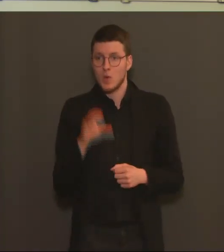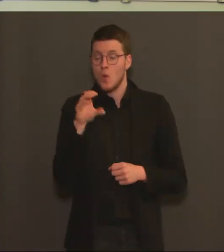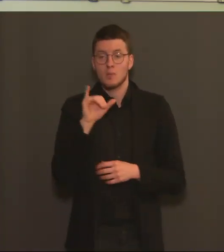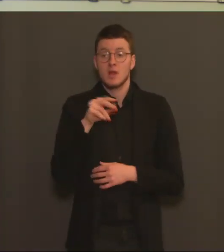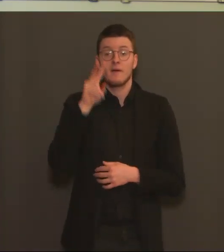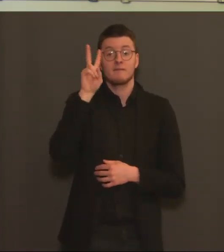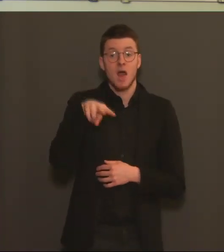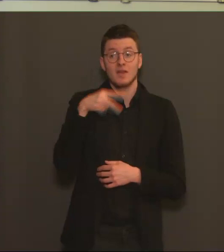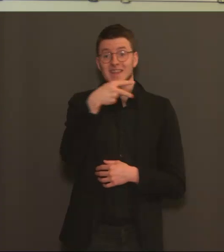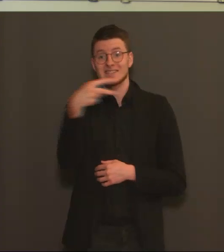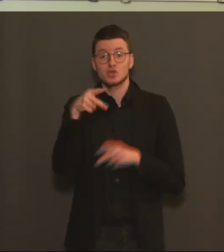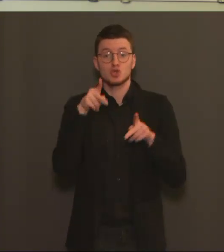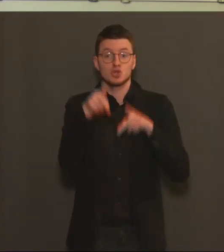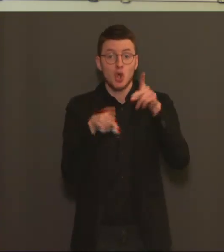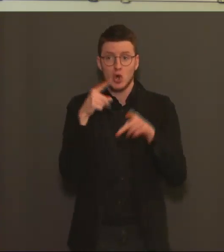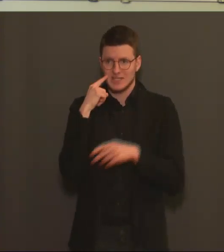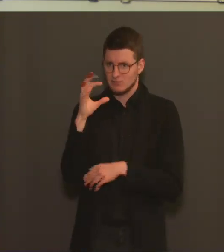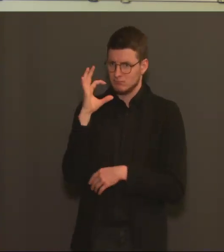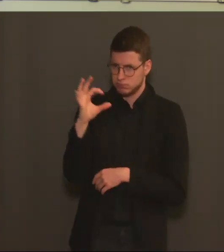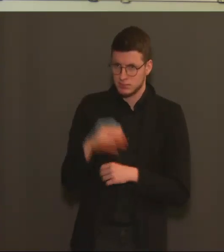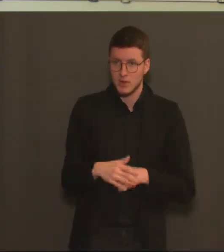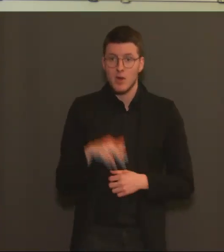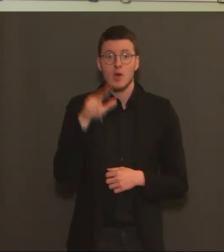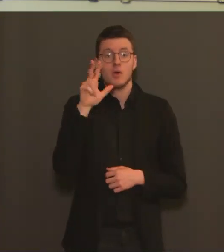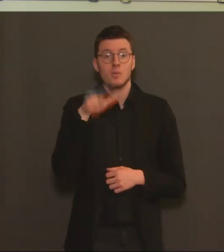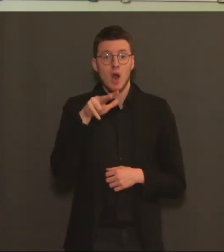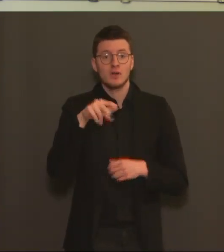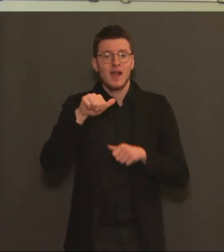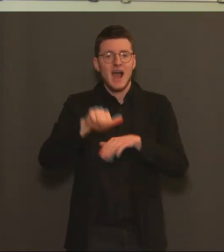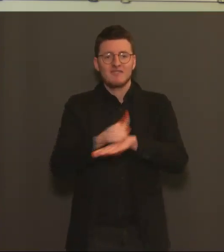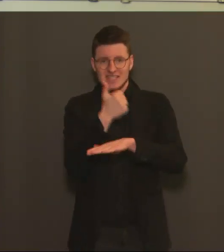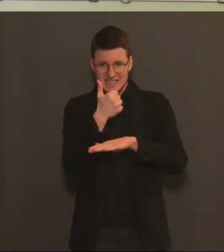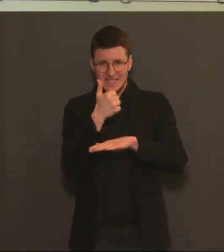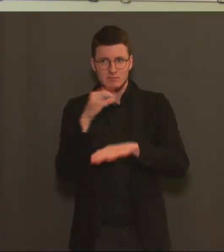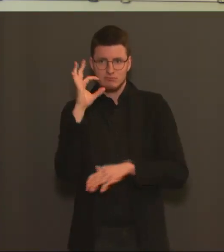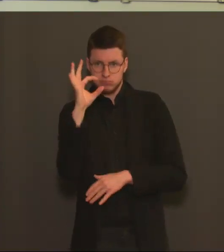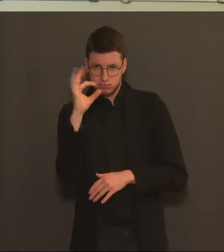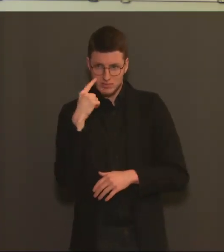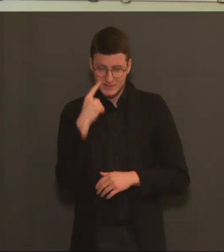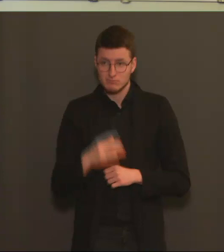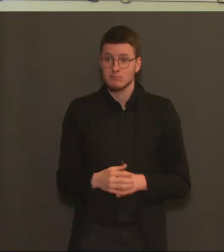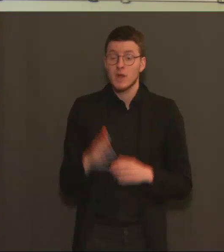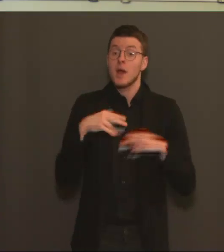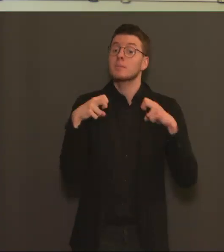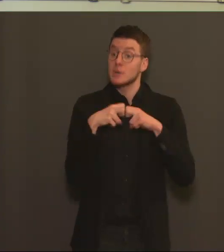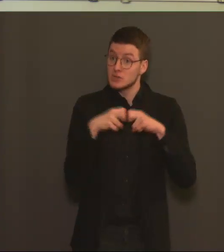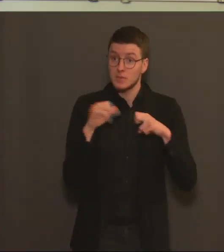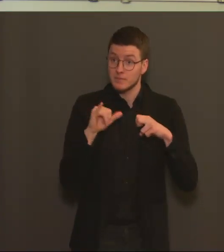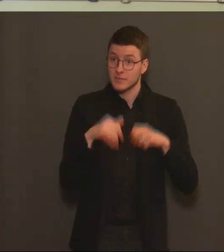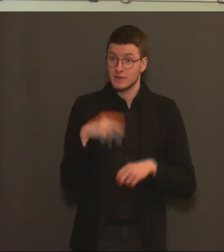voor Wallonië met de logo van AVIC, voor Brussel de 2 logo's